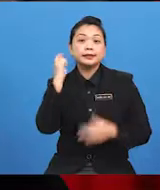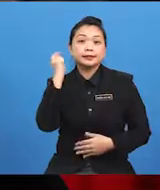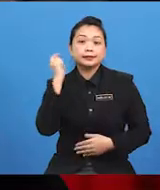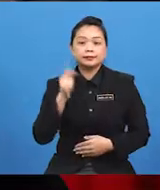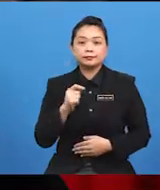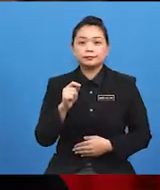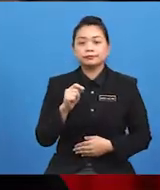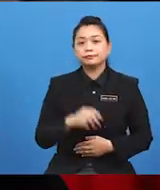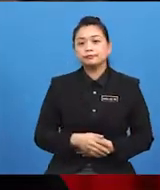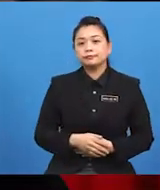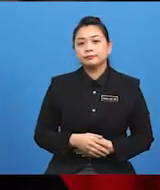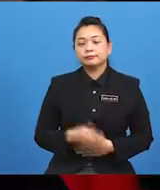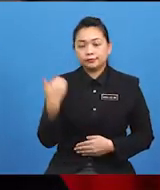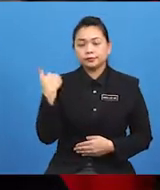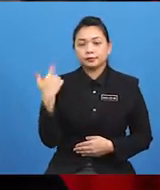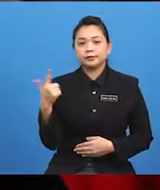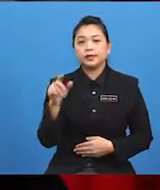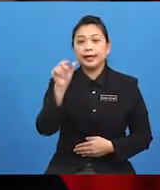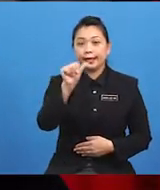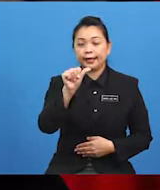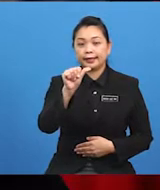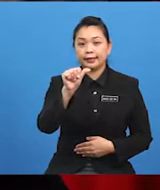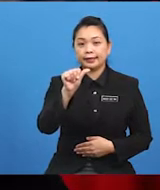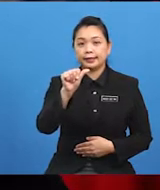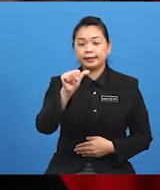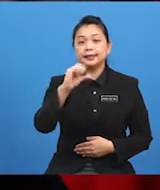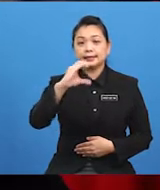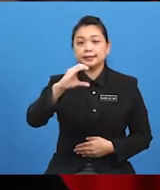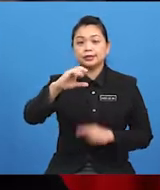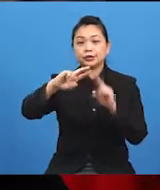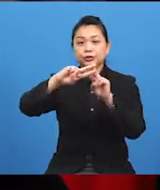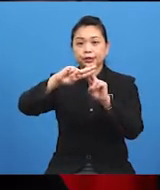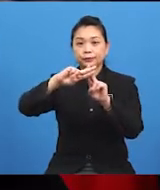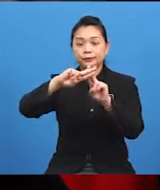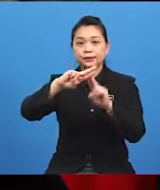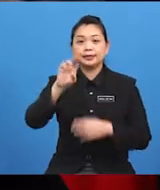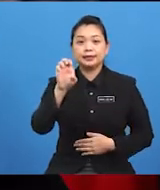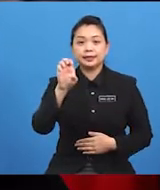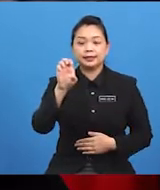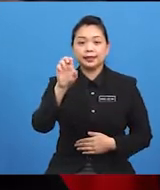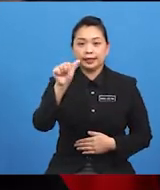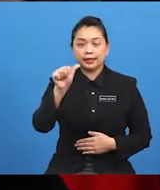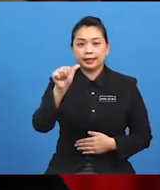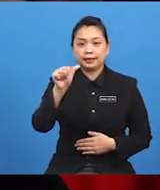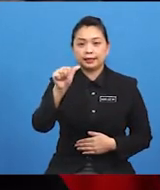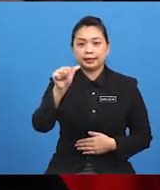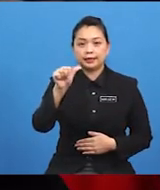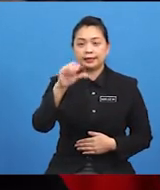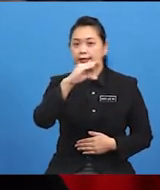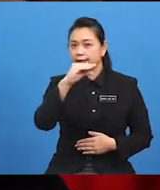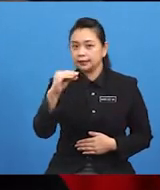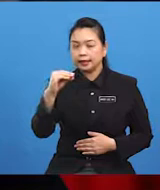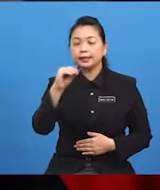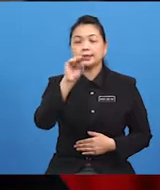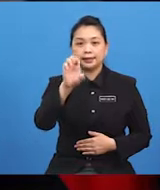major? Not-notnya ialah not A, C sharp, E, A dan berbalik pada not